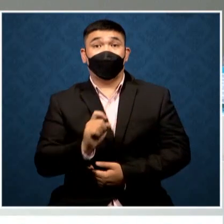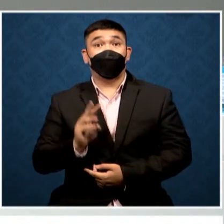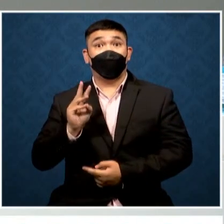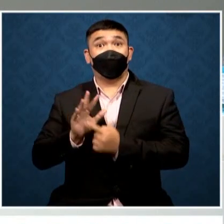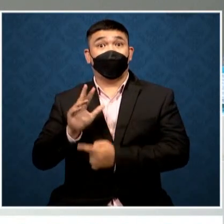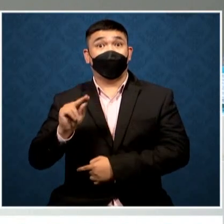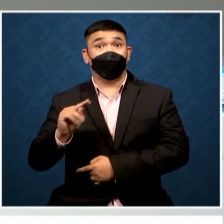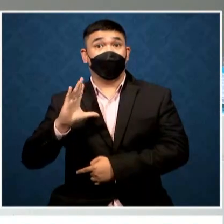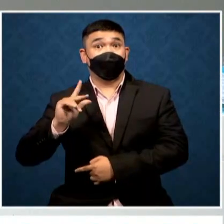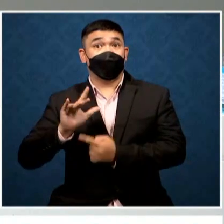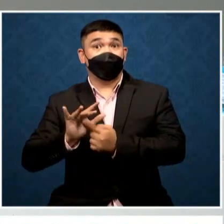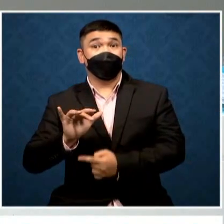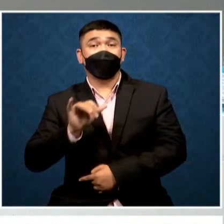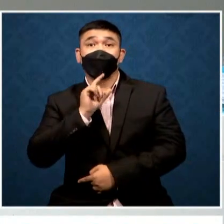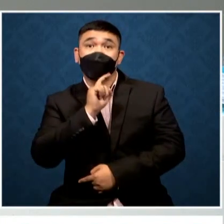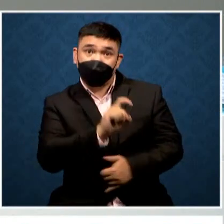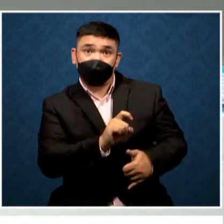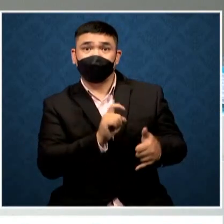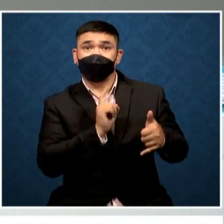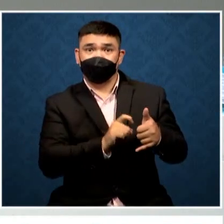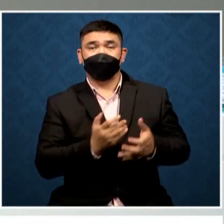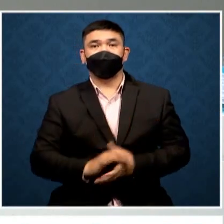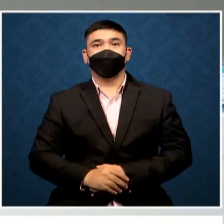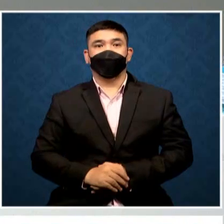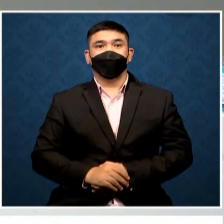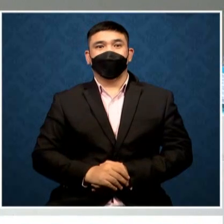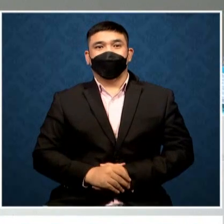ริถามครับ